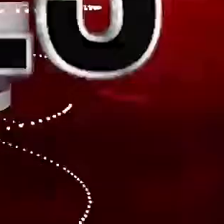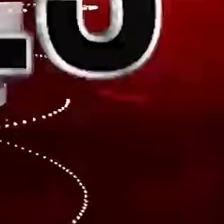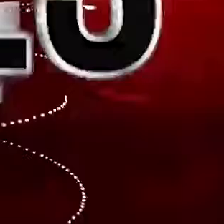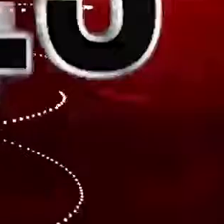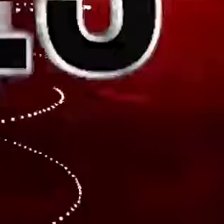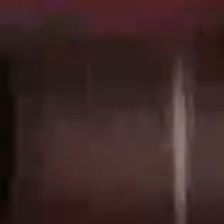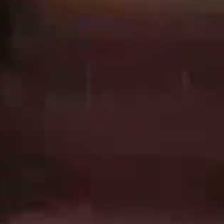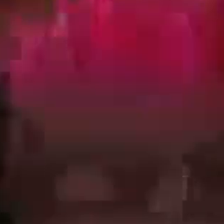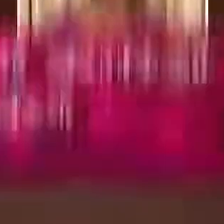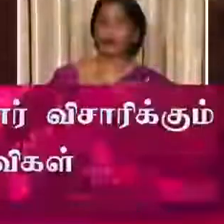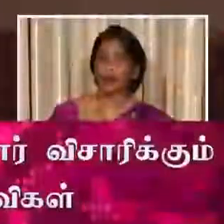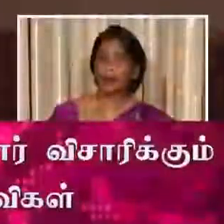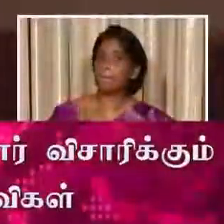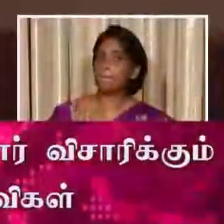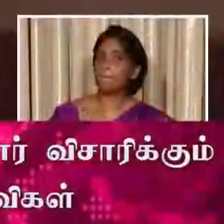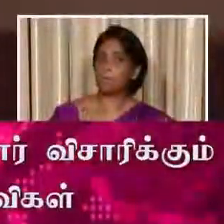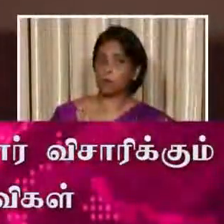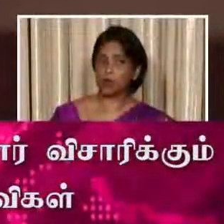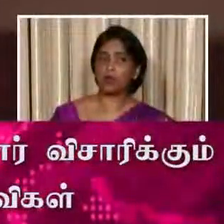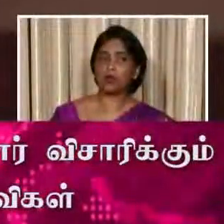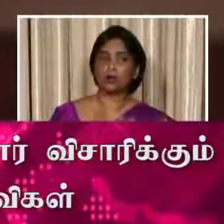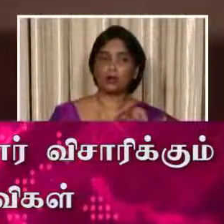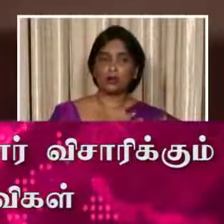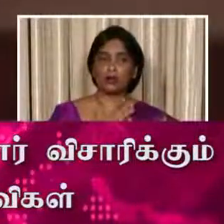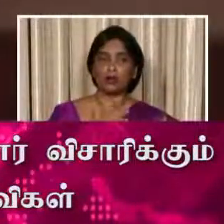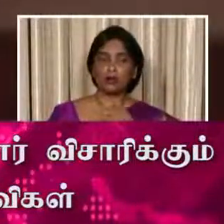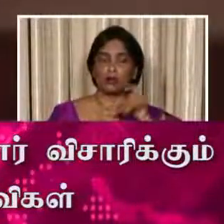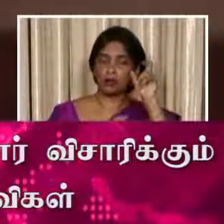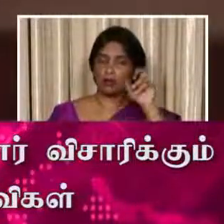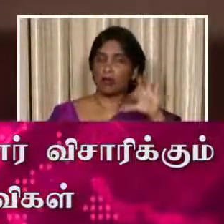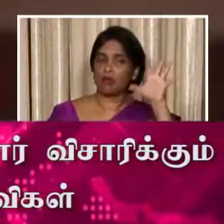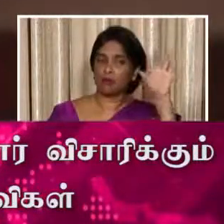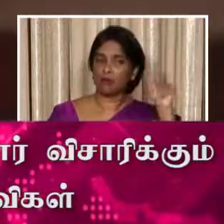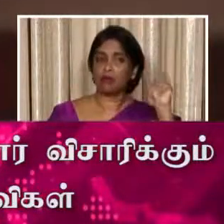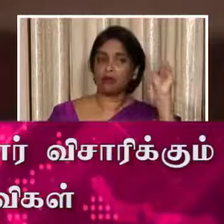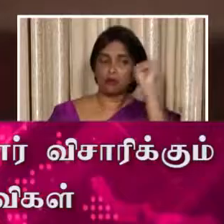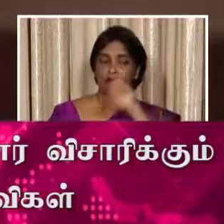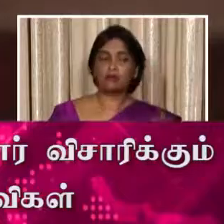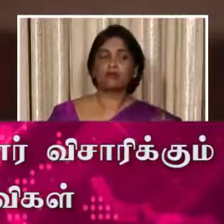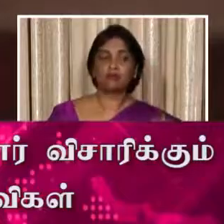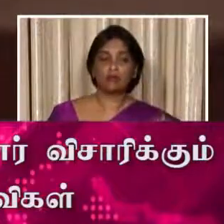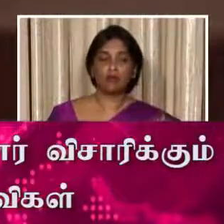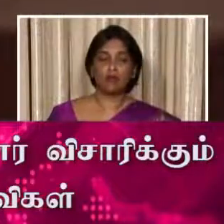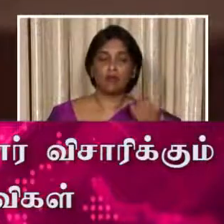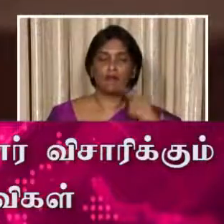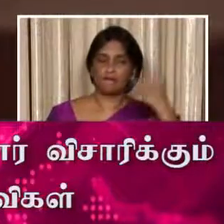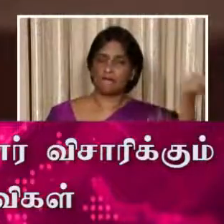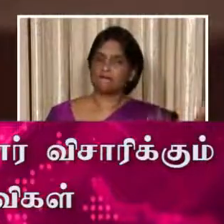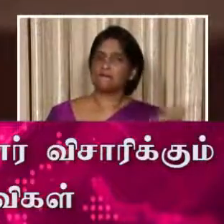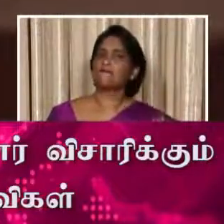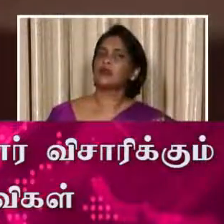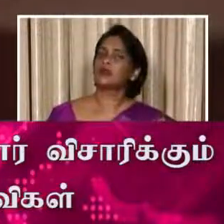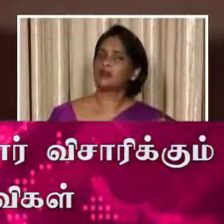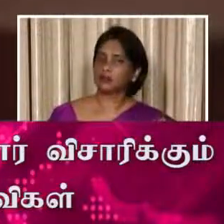முதலில் தலைப்புச் செய்திகள். பாதாள குழுவினரை கொல்ல வேண்டும், போலீசார் விசாரிக்கும் வீடியோ வெளியானது எவ்வாறு,